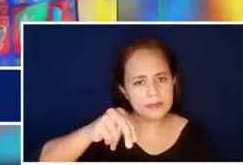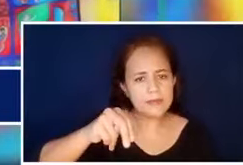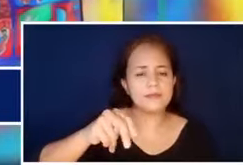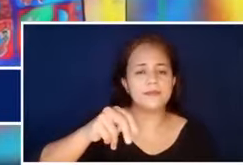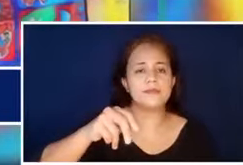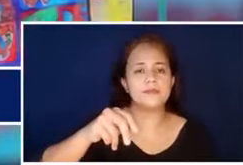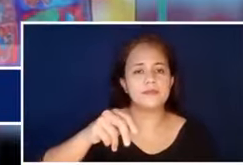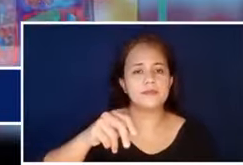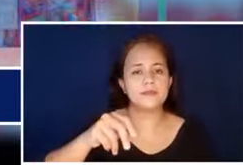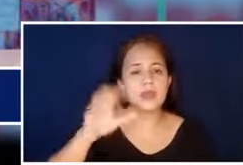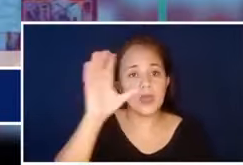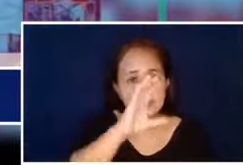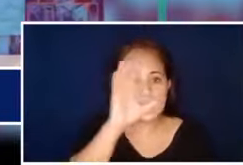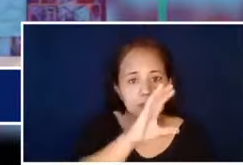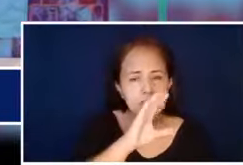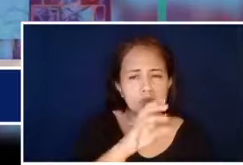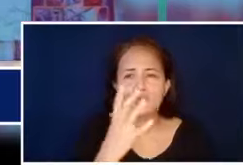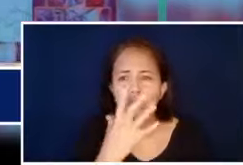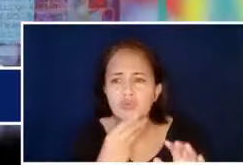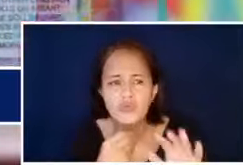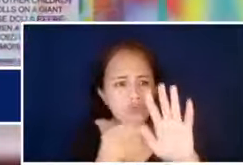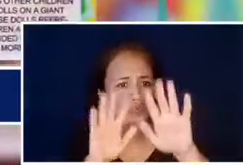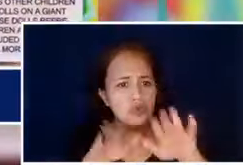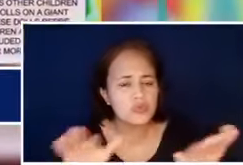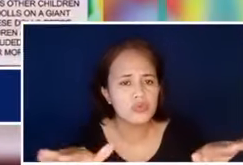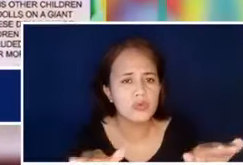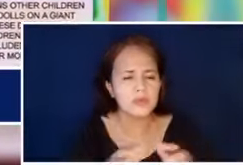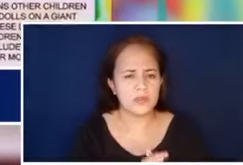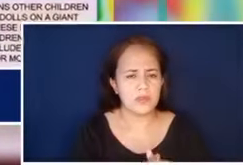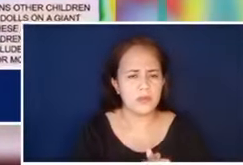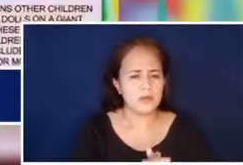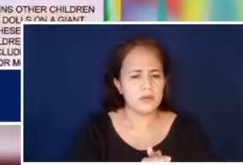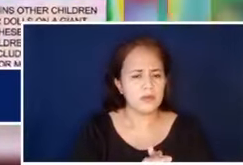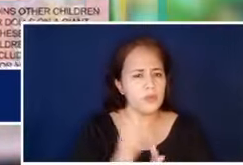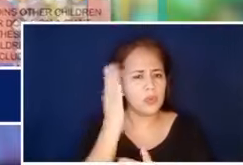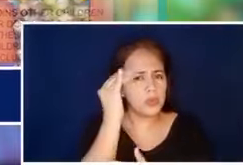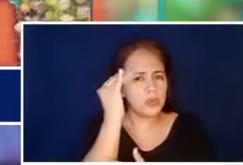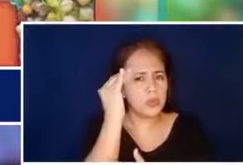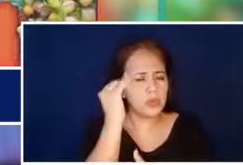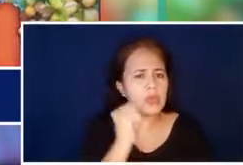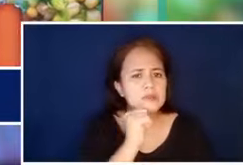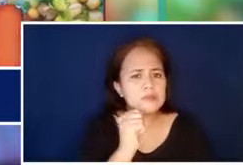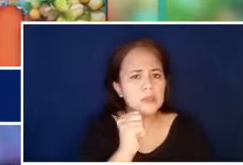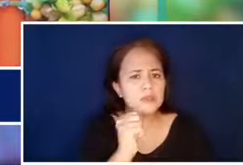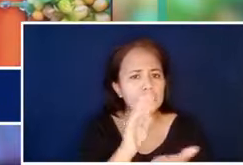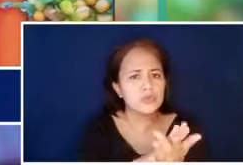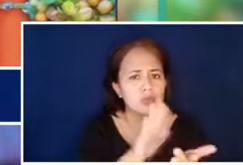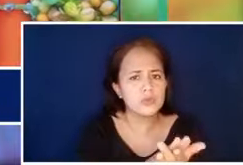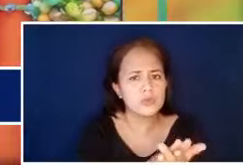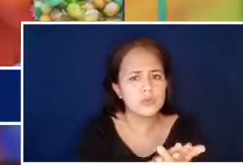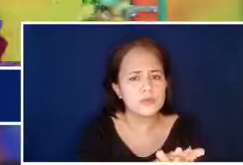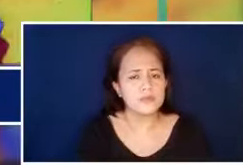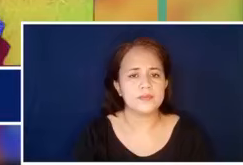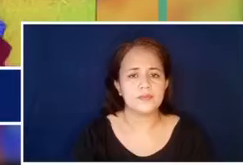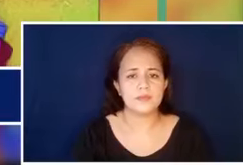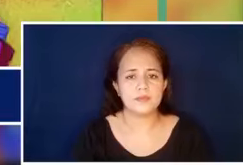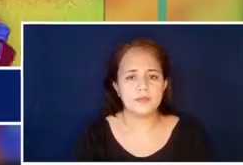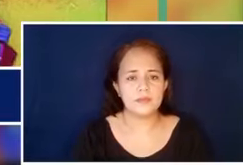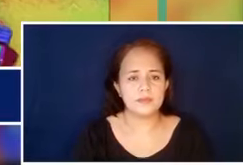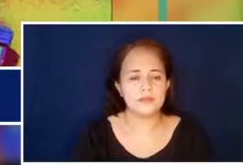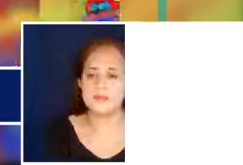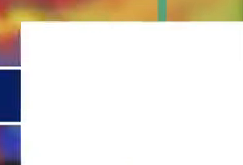Kinakailangang hanapin kung sino ang mga batang ito at alamin ang mga dahilan kung bakit hindi sila nag-aaral.